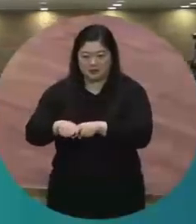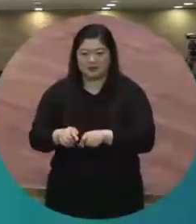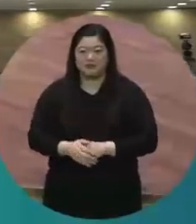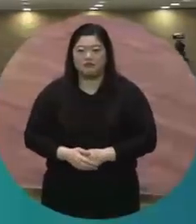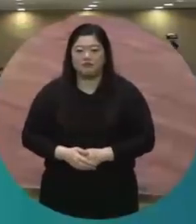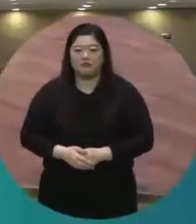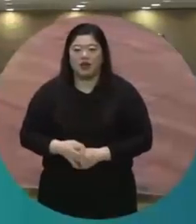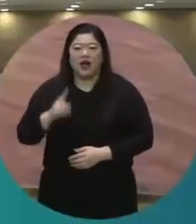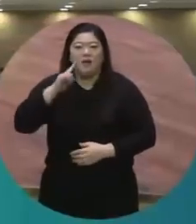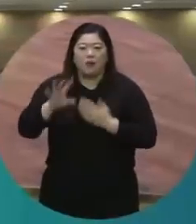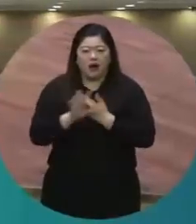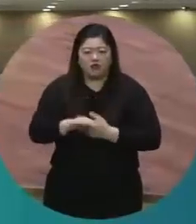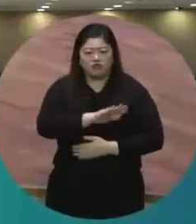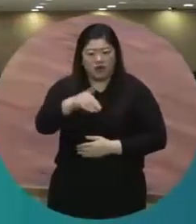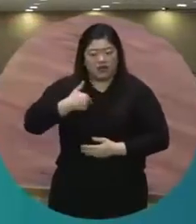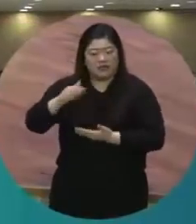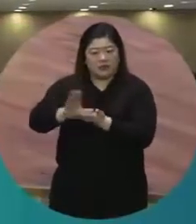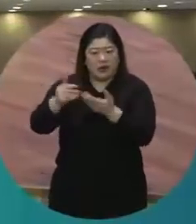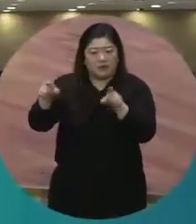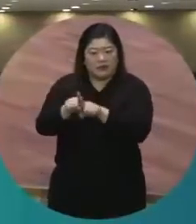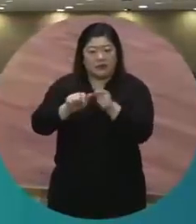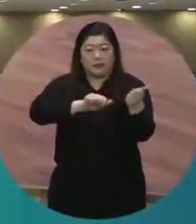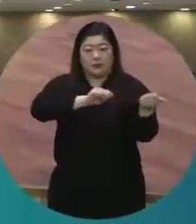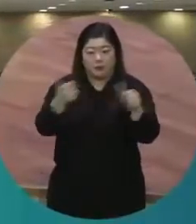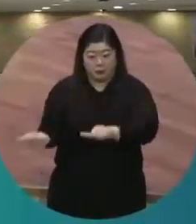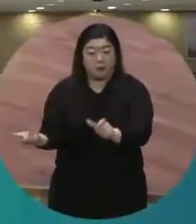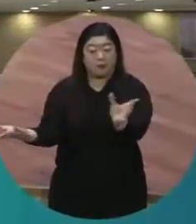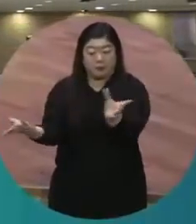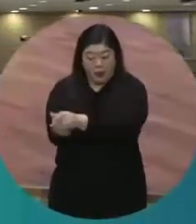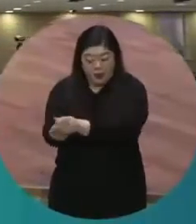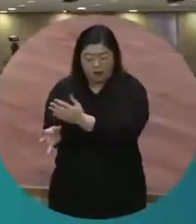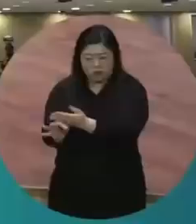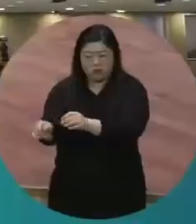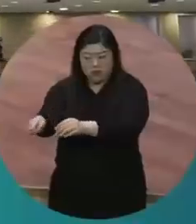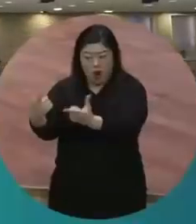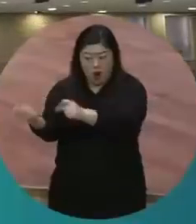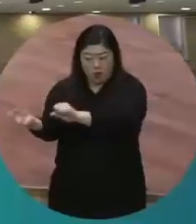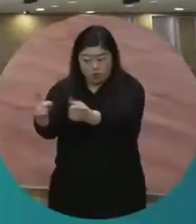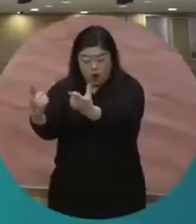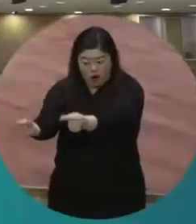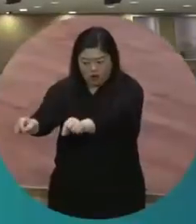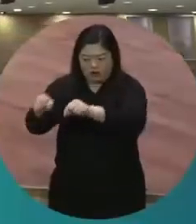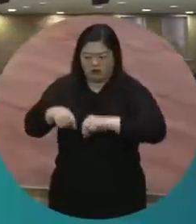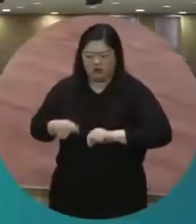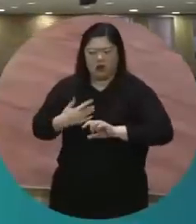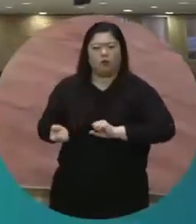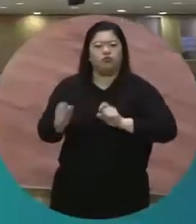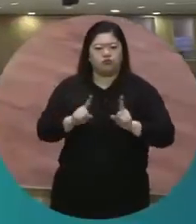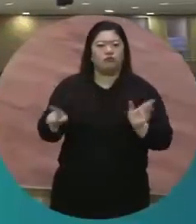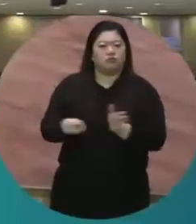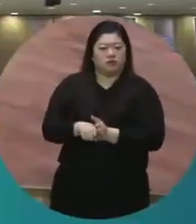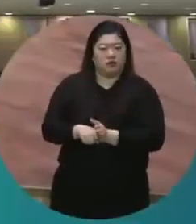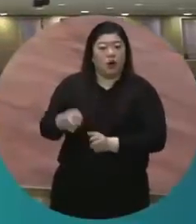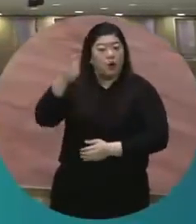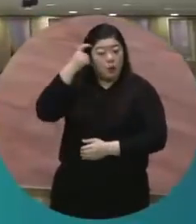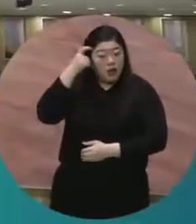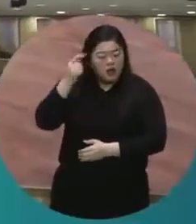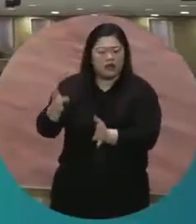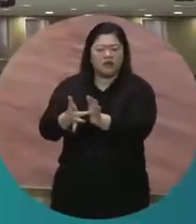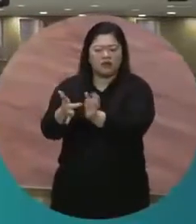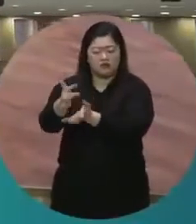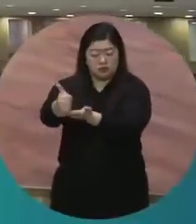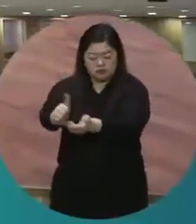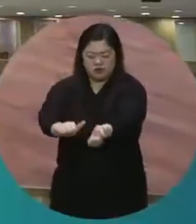함께 죽었으면 또한 그와 함께 살 줄을 믿노니 이는 그리스도께서 죽은 자 가운데서